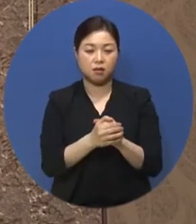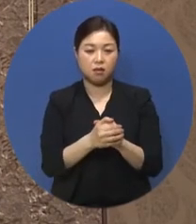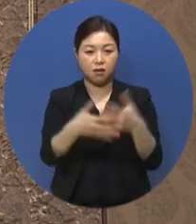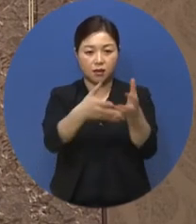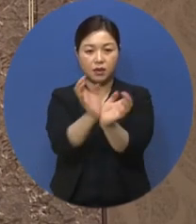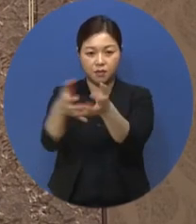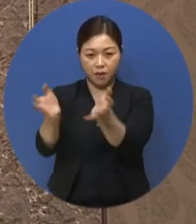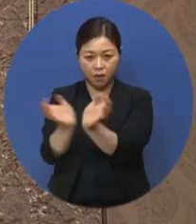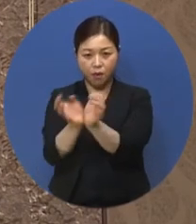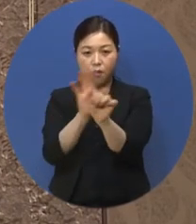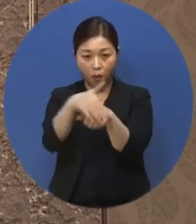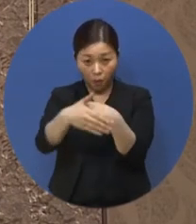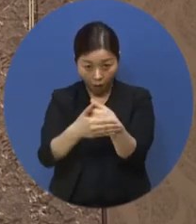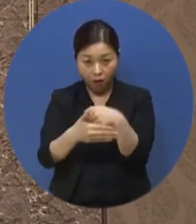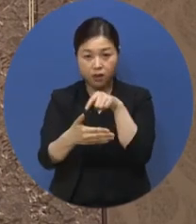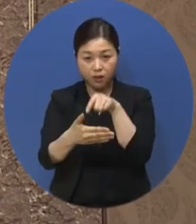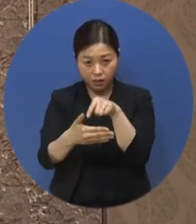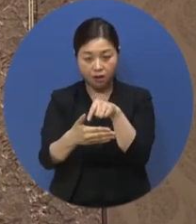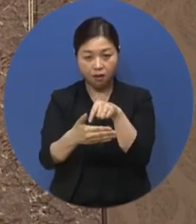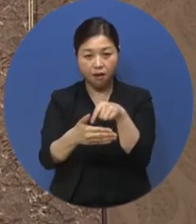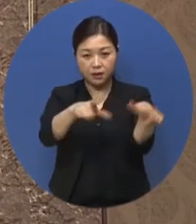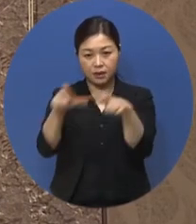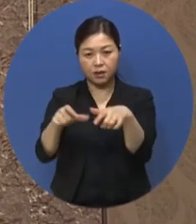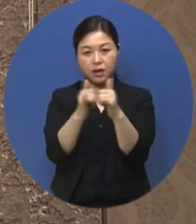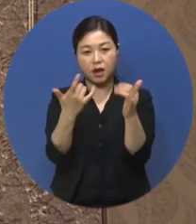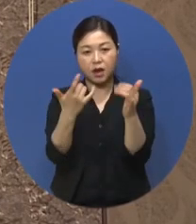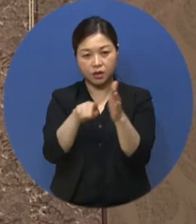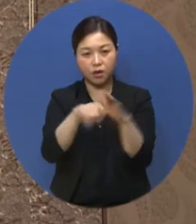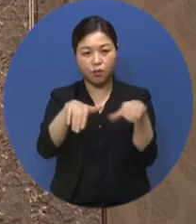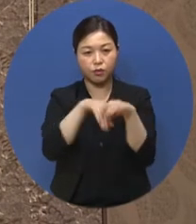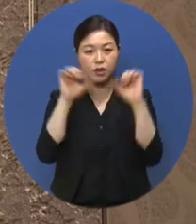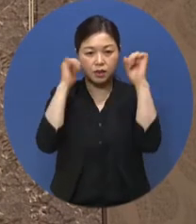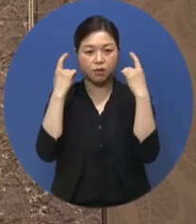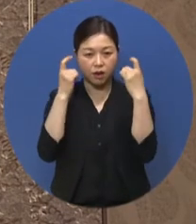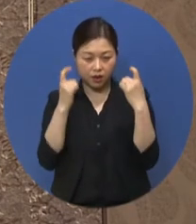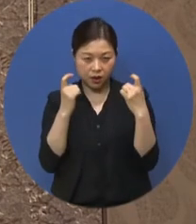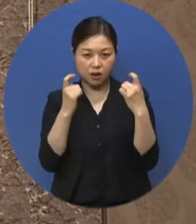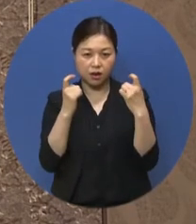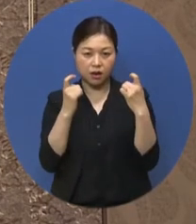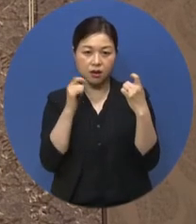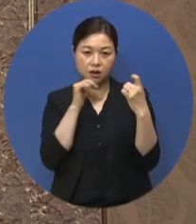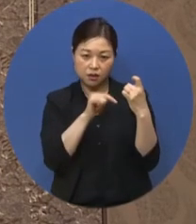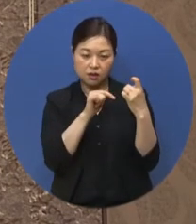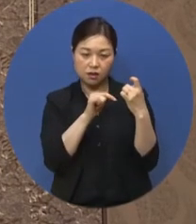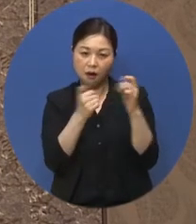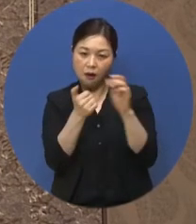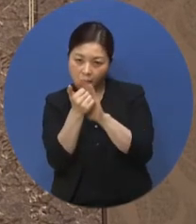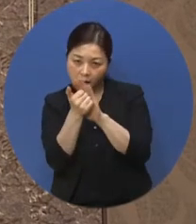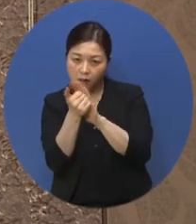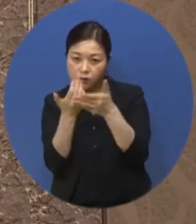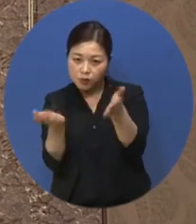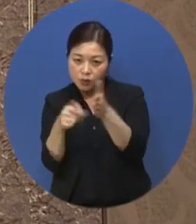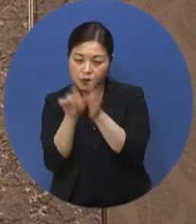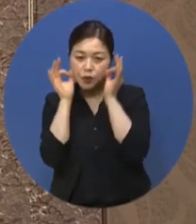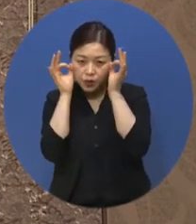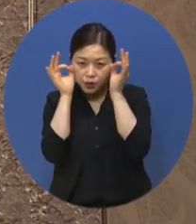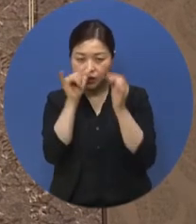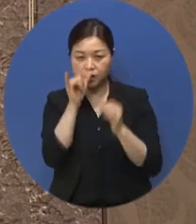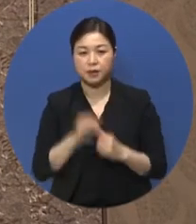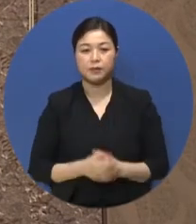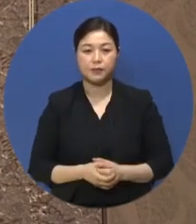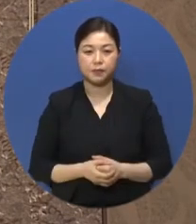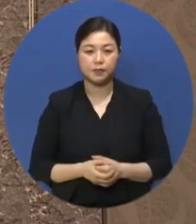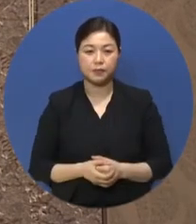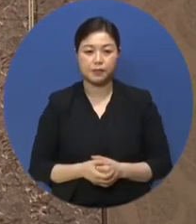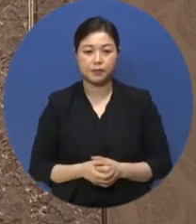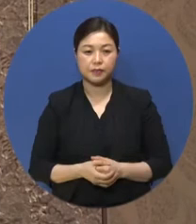해서 주민들을 위해서 뭐 문화체육 관광에 보다 나은 뭐 이렇게 혜택을 주기 위해서 노력하고 있고요. 네.